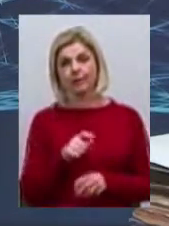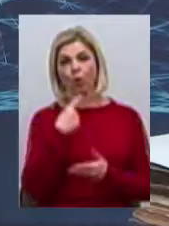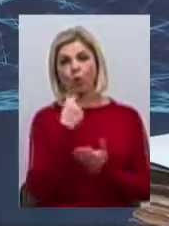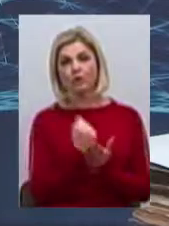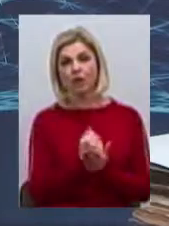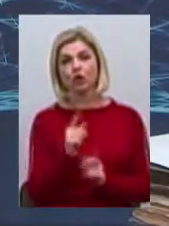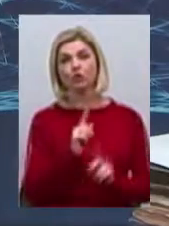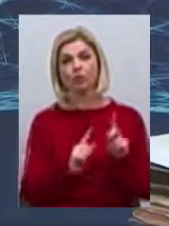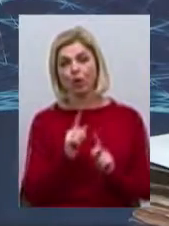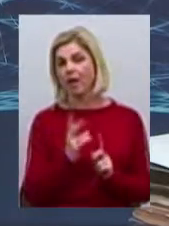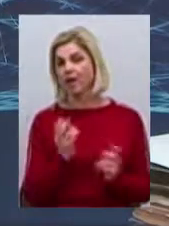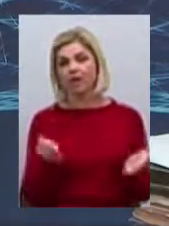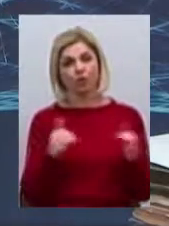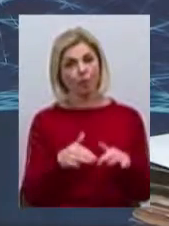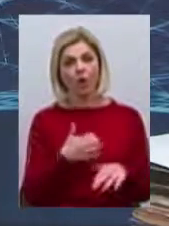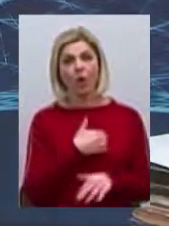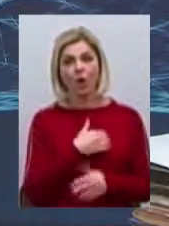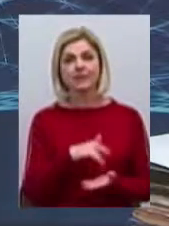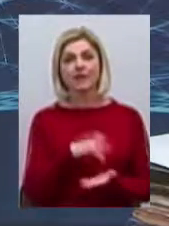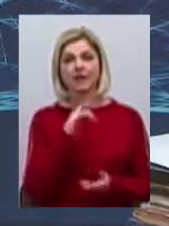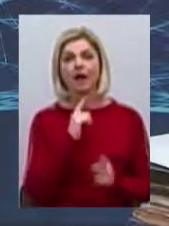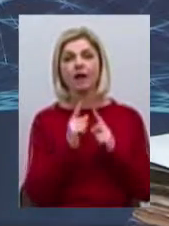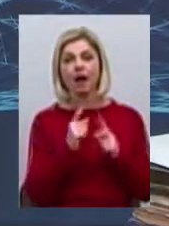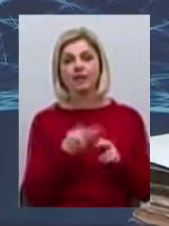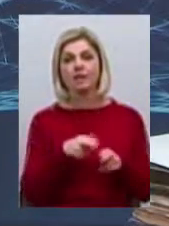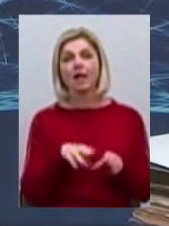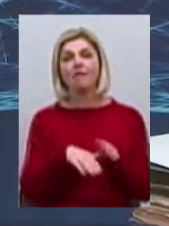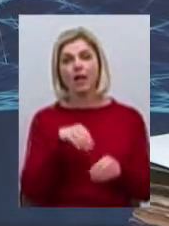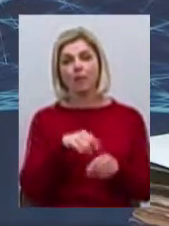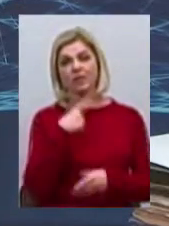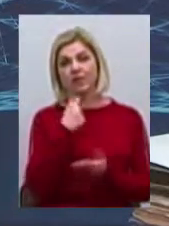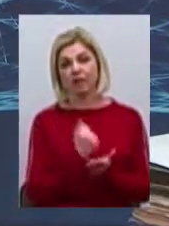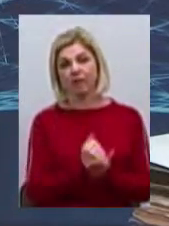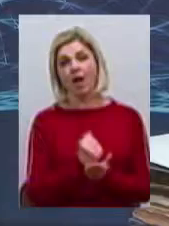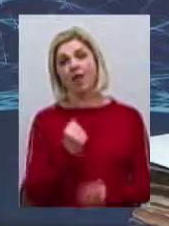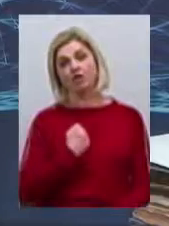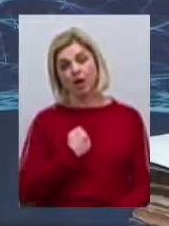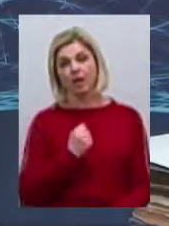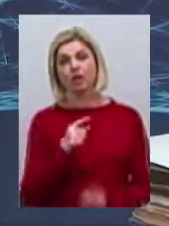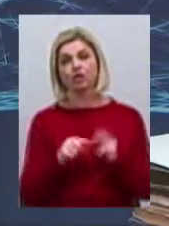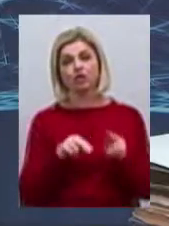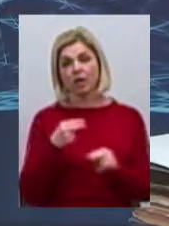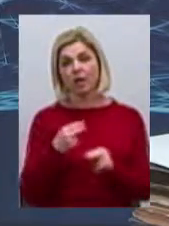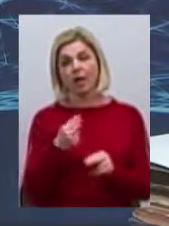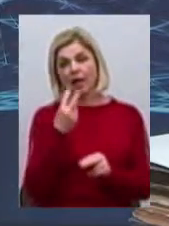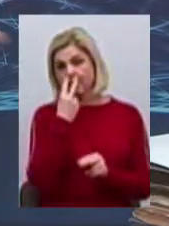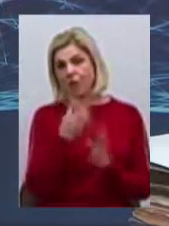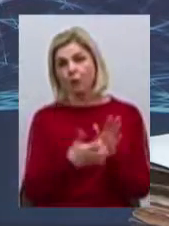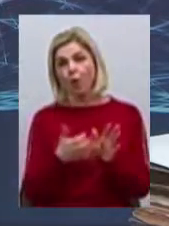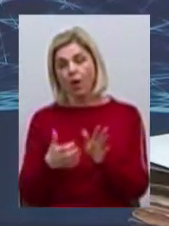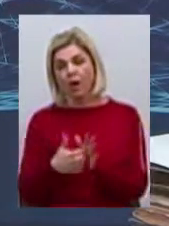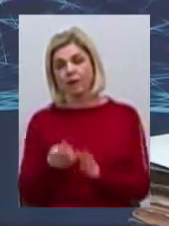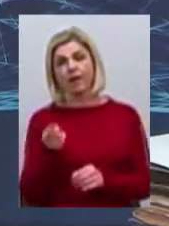установчі збори так і не зібралися, хоча Центральна Рада ці вибори затвердила. Але, на жаль, через недогляд, так, через